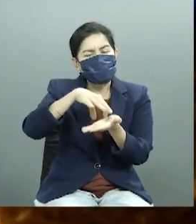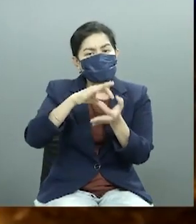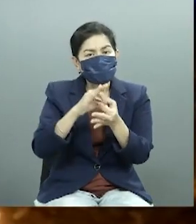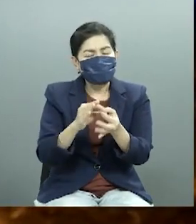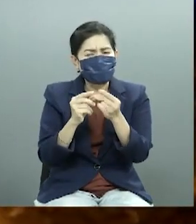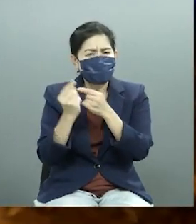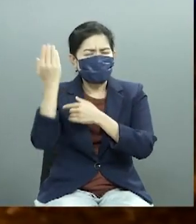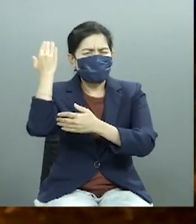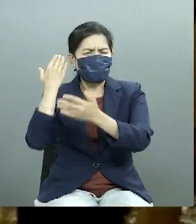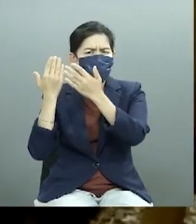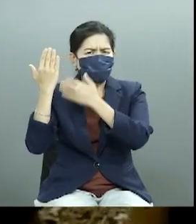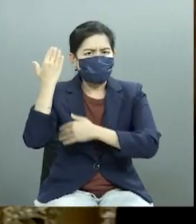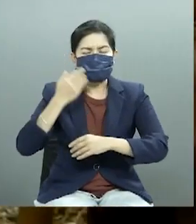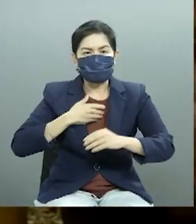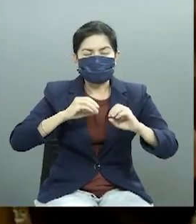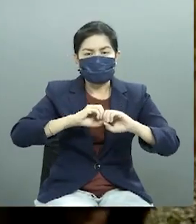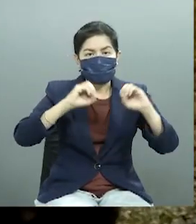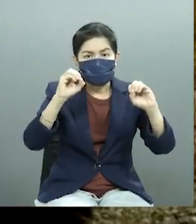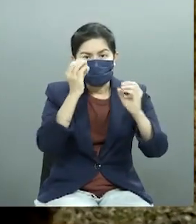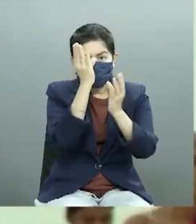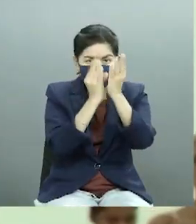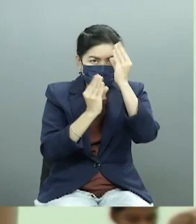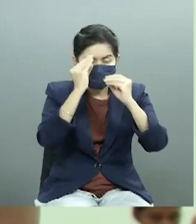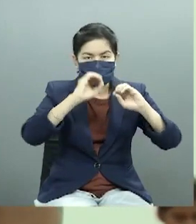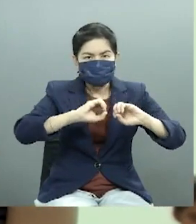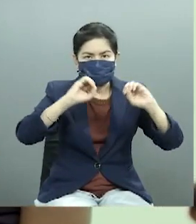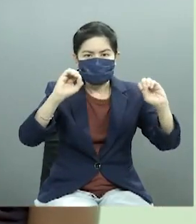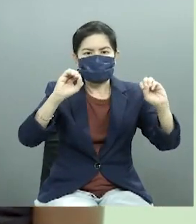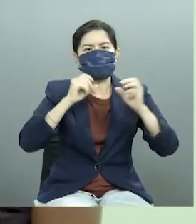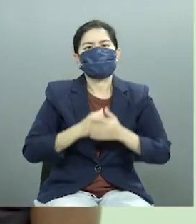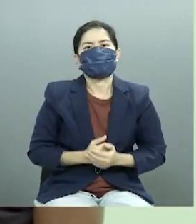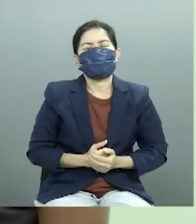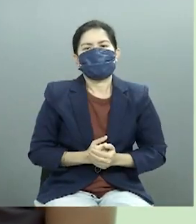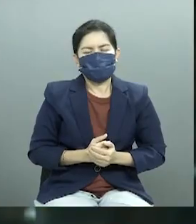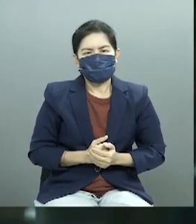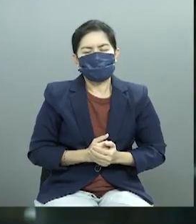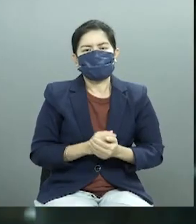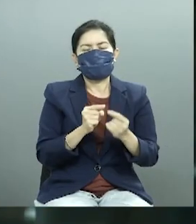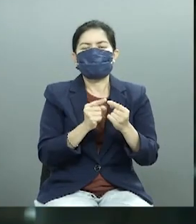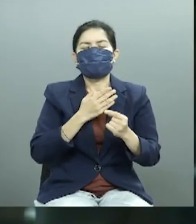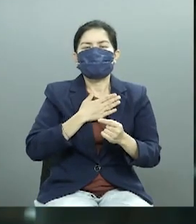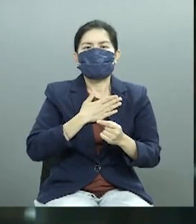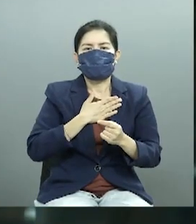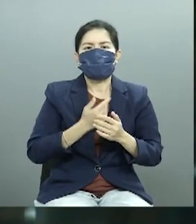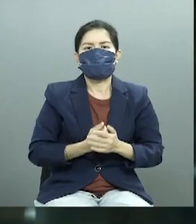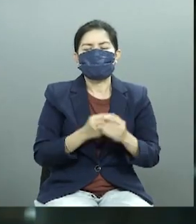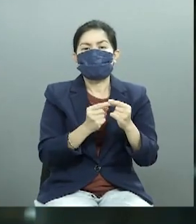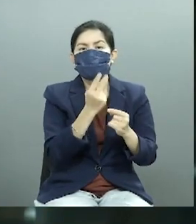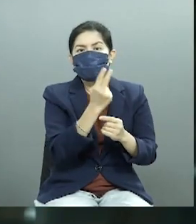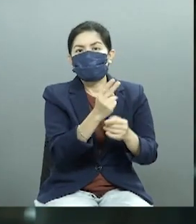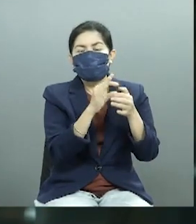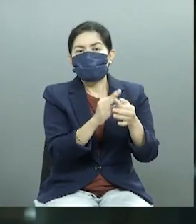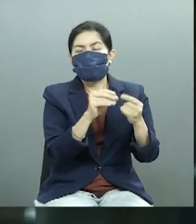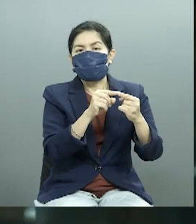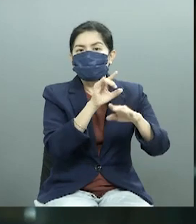ใหม่ๆอะค่ะที่เราไม่เคยเรียนรู้จากที่ไหนมาก่อนนะคะได้รับรู้ค่ะ สิ่งที่แบบหลายๆคนอันนี้คือมาจากในทวิตเตอร์จากโ